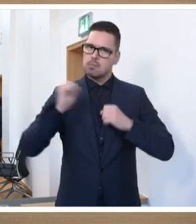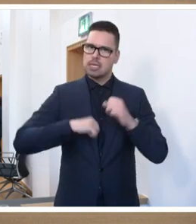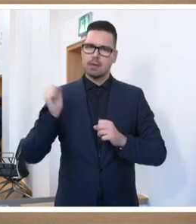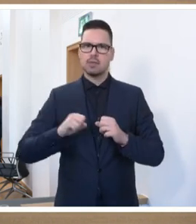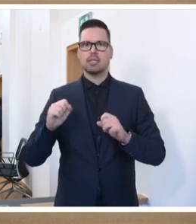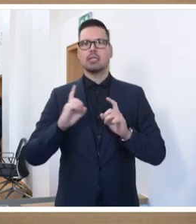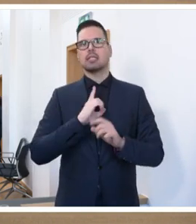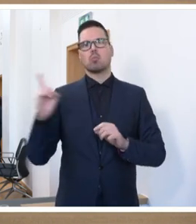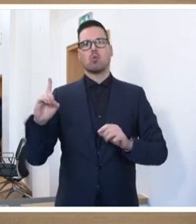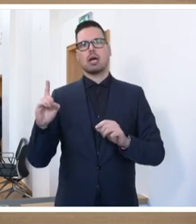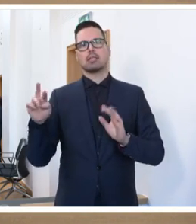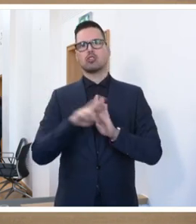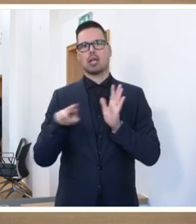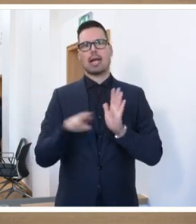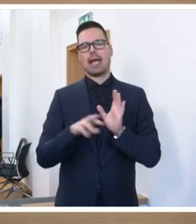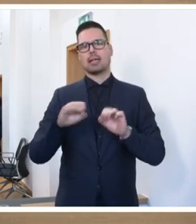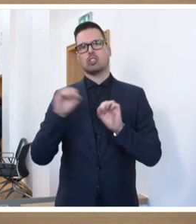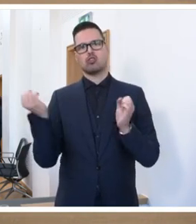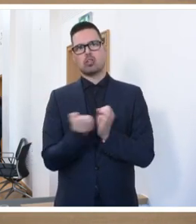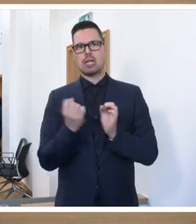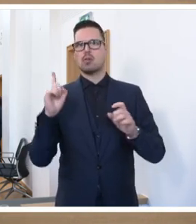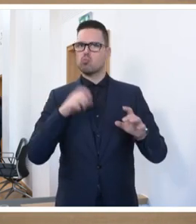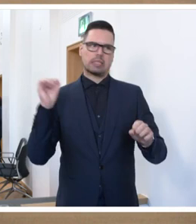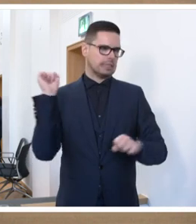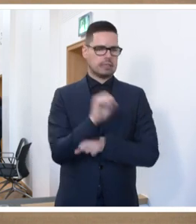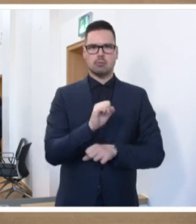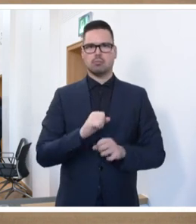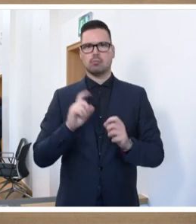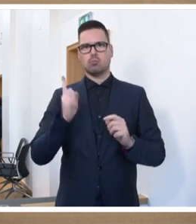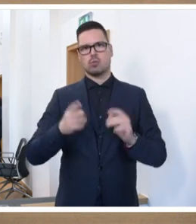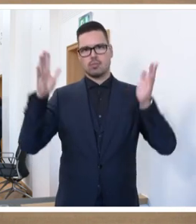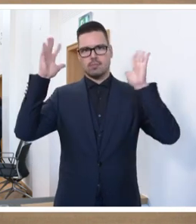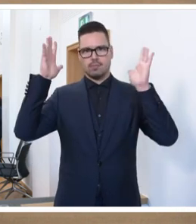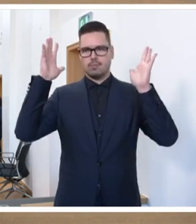der demokratische Rechtsstaat mit aller Härte und Entschiedenheit entgegentreten.